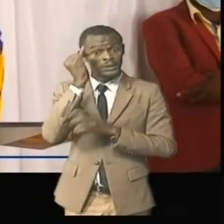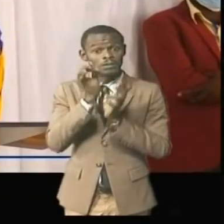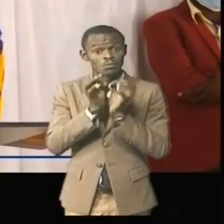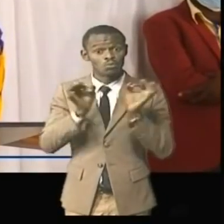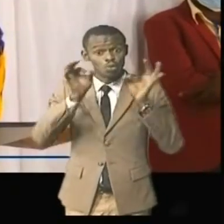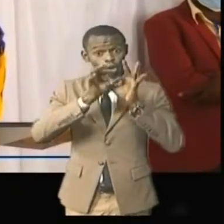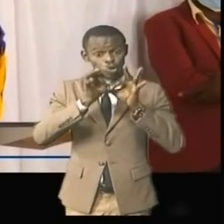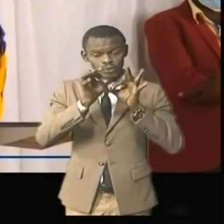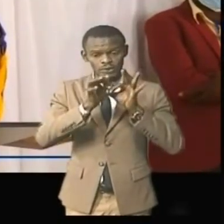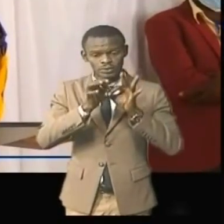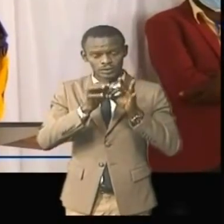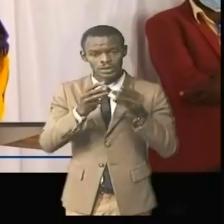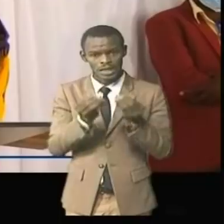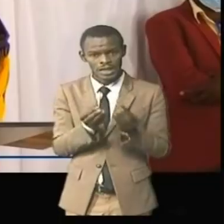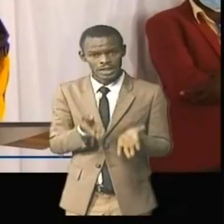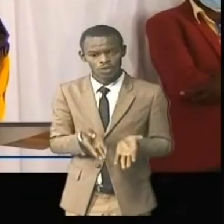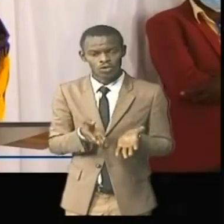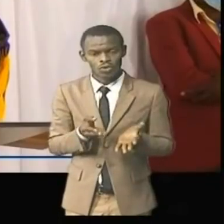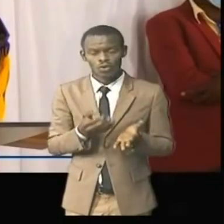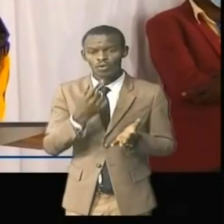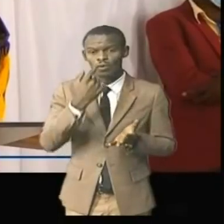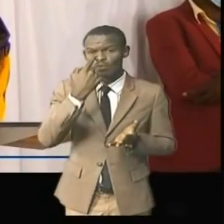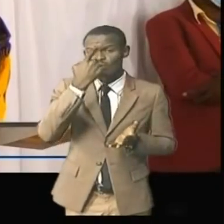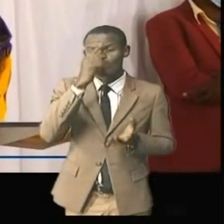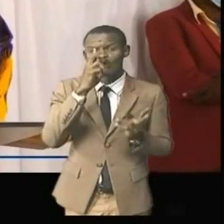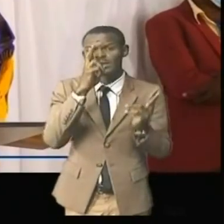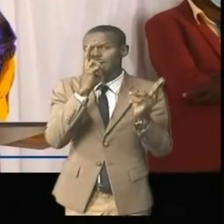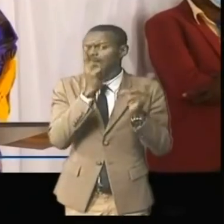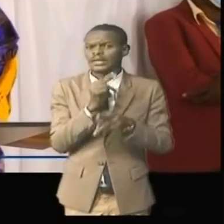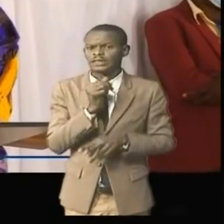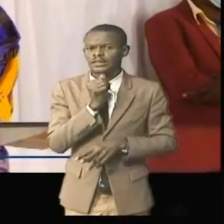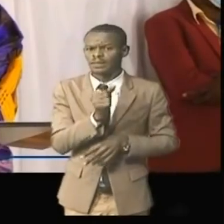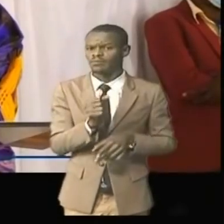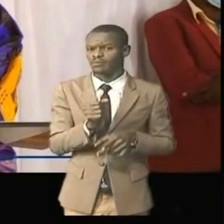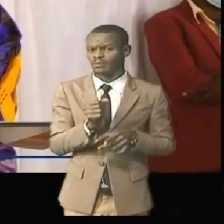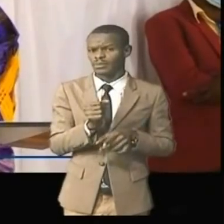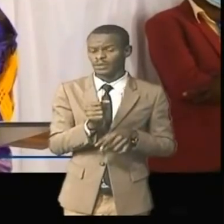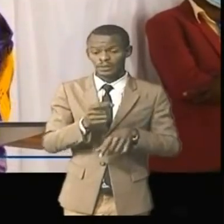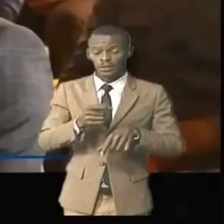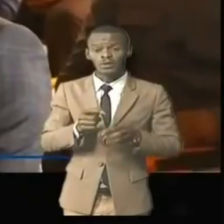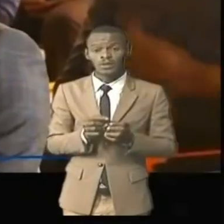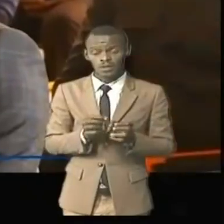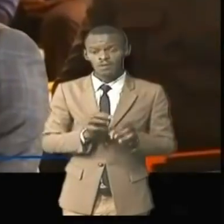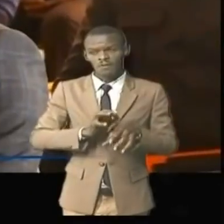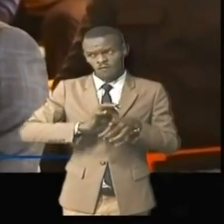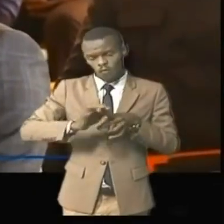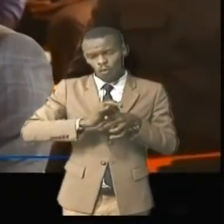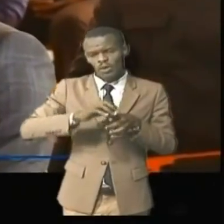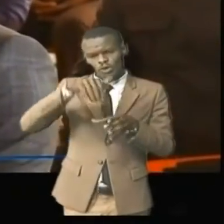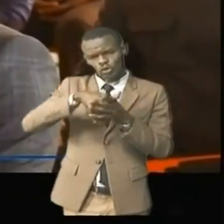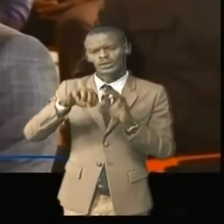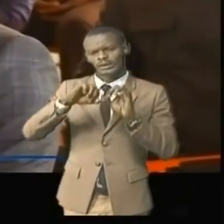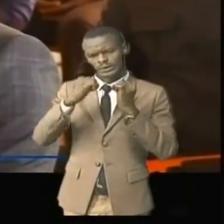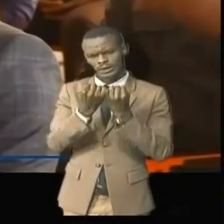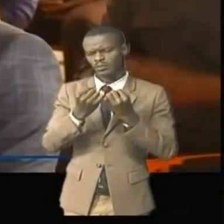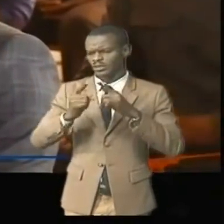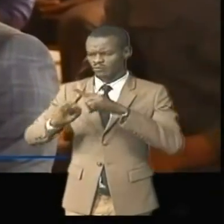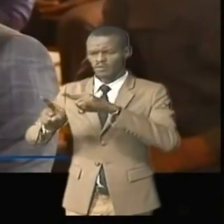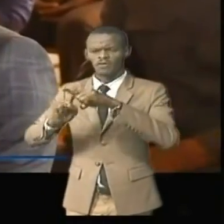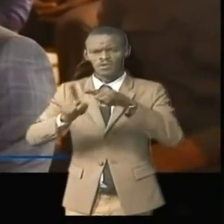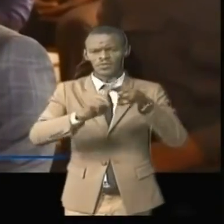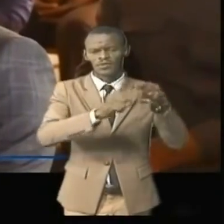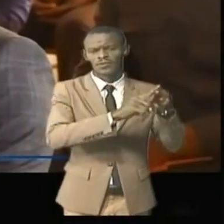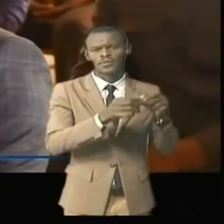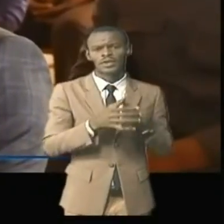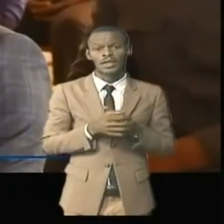louper la pertinence de la formation dans une entreprise privée. Joseph Kangoudi, directeur provincial